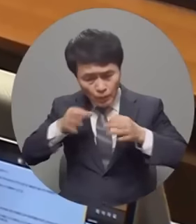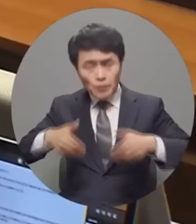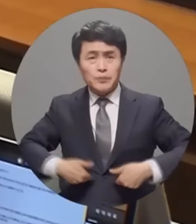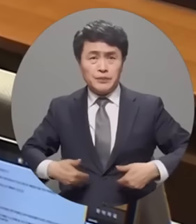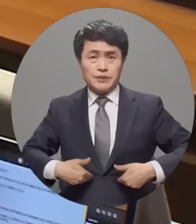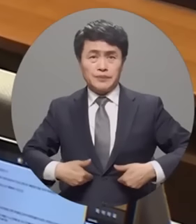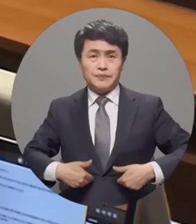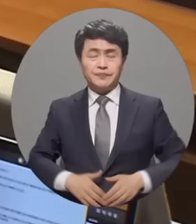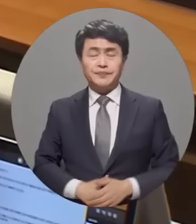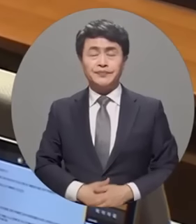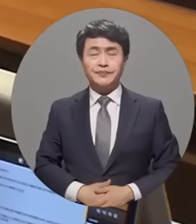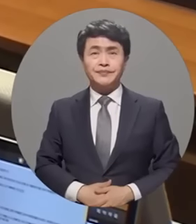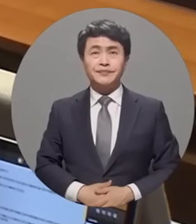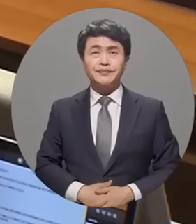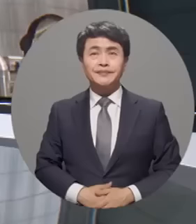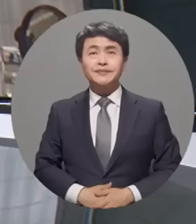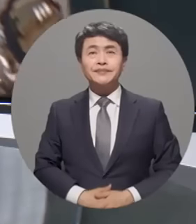보니 이준범입니다.